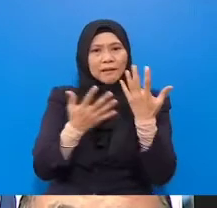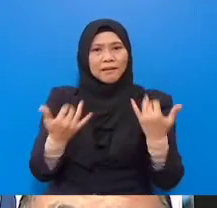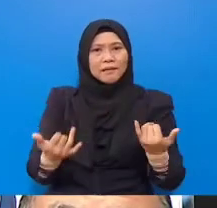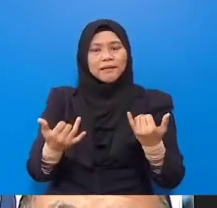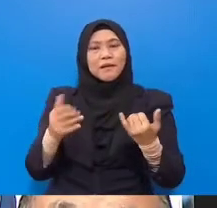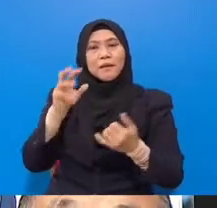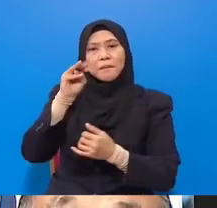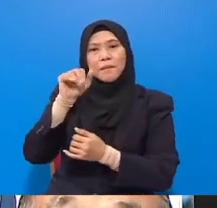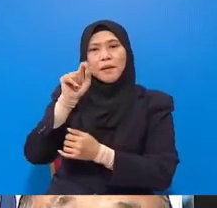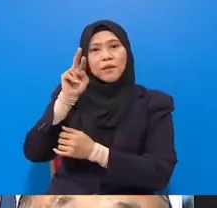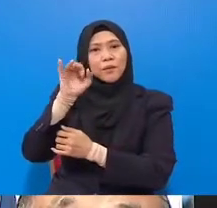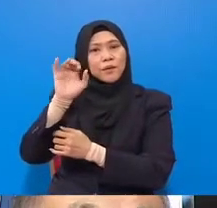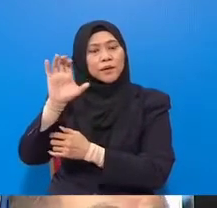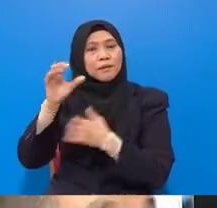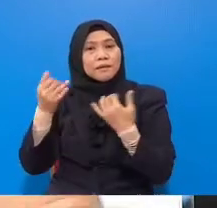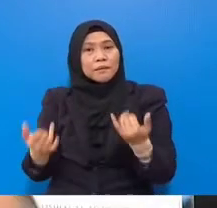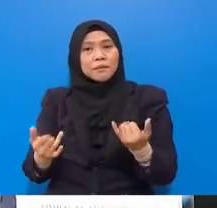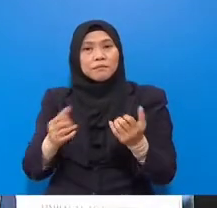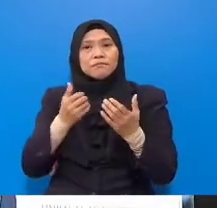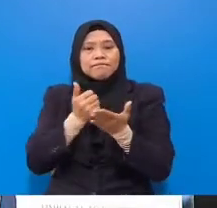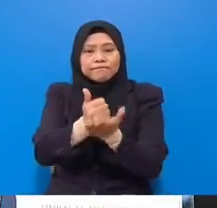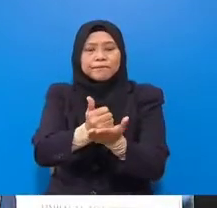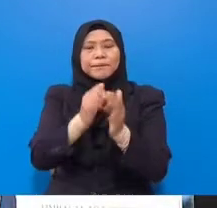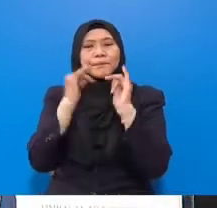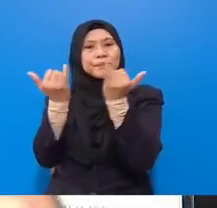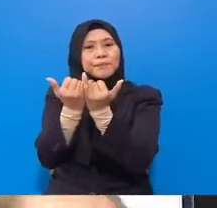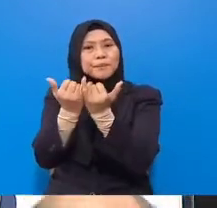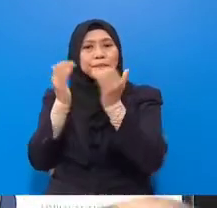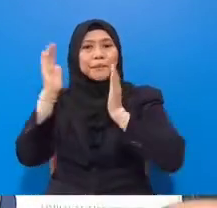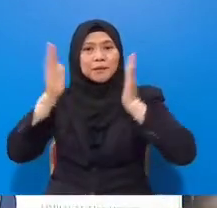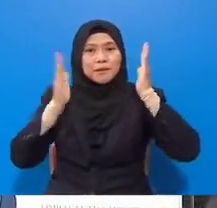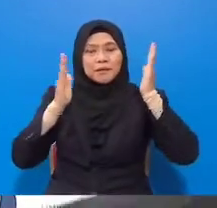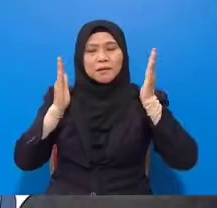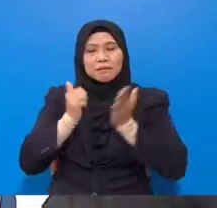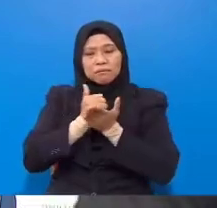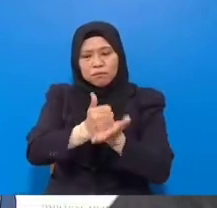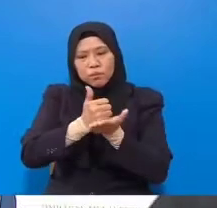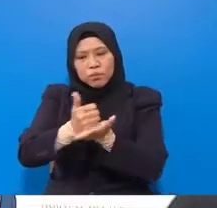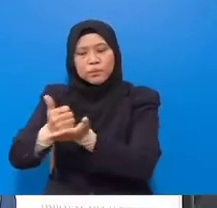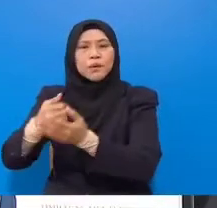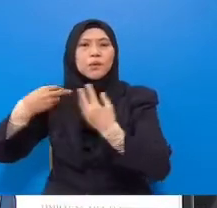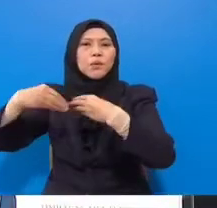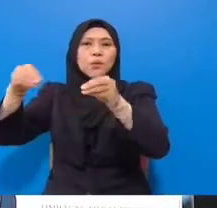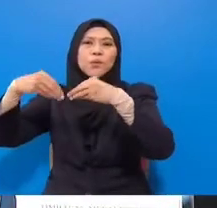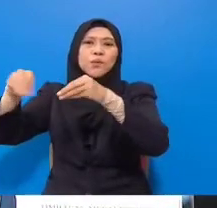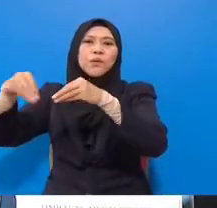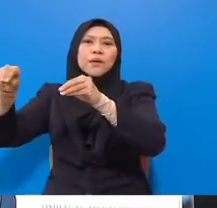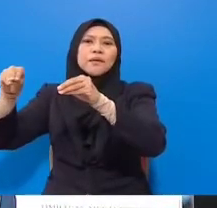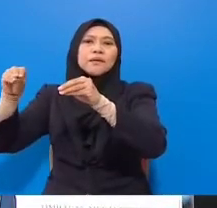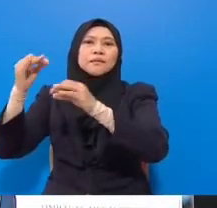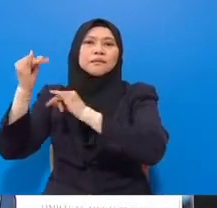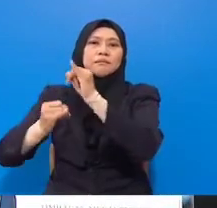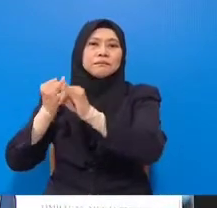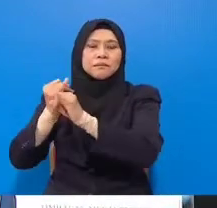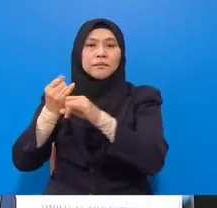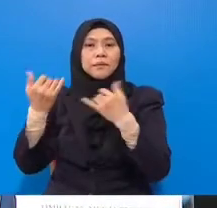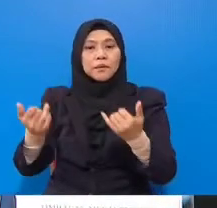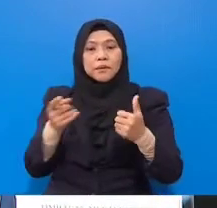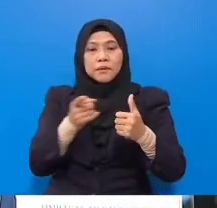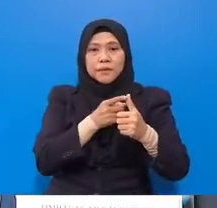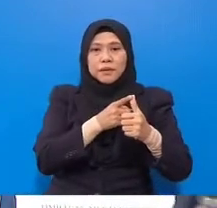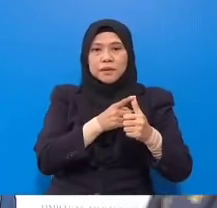agensinya matriks telah membantu syariah syariah tempatan untuk memasarkan produk mereka melalui inisiatif berikut